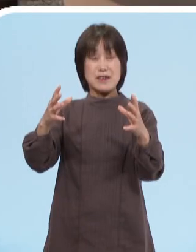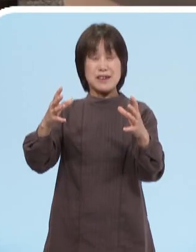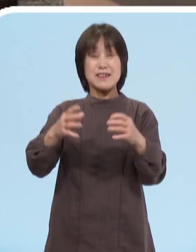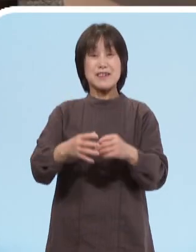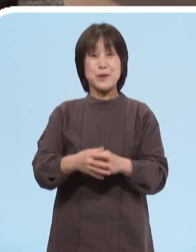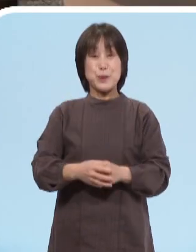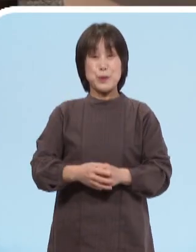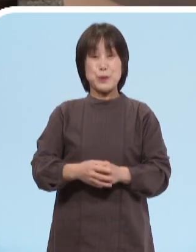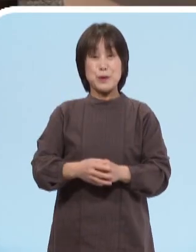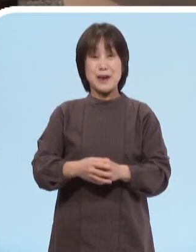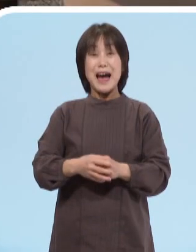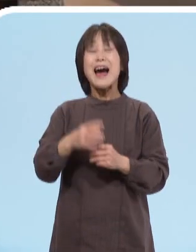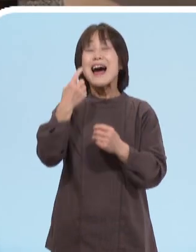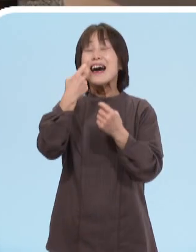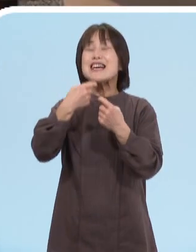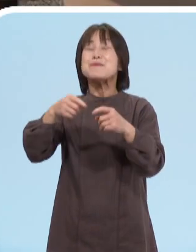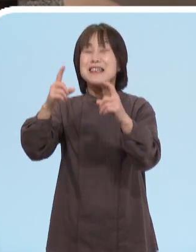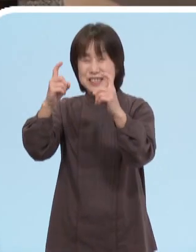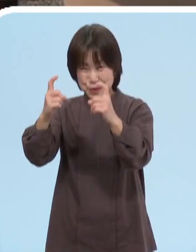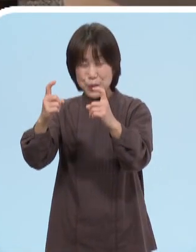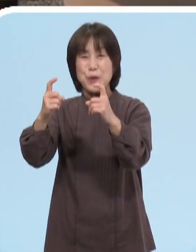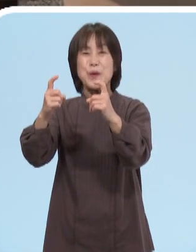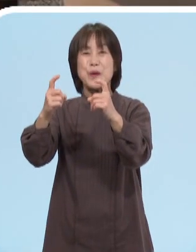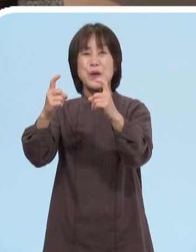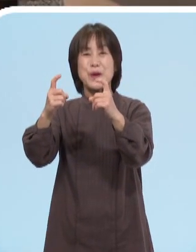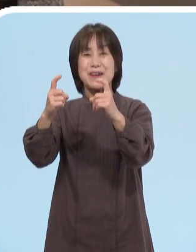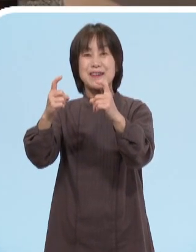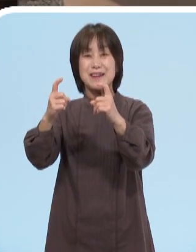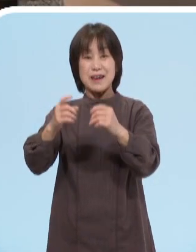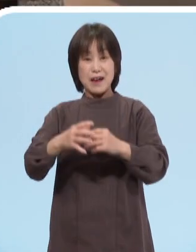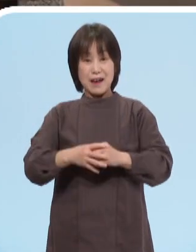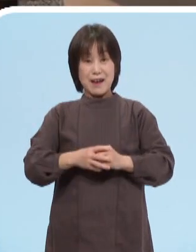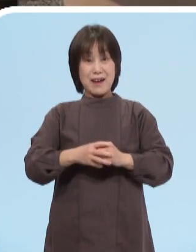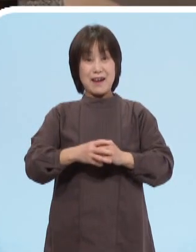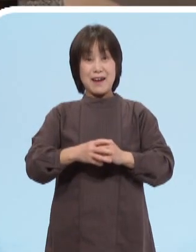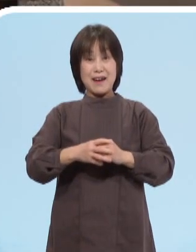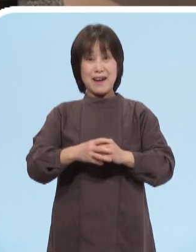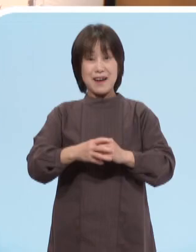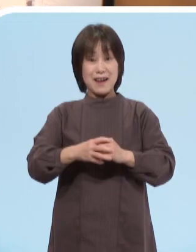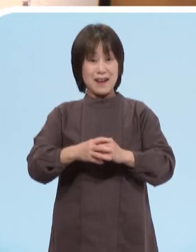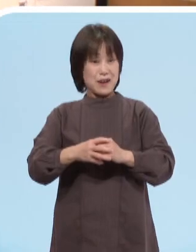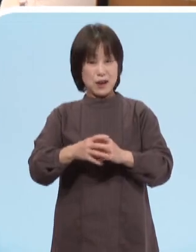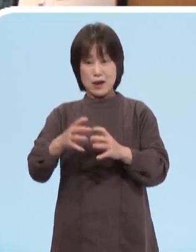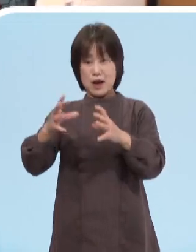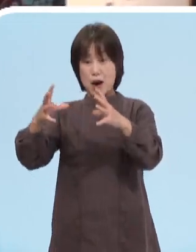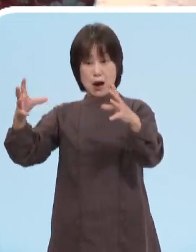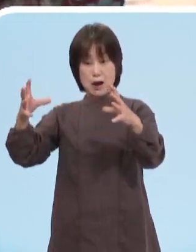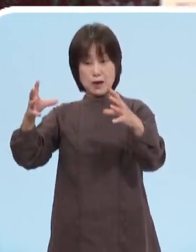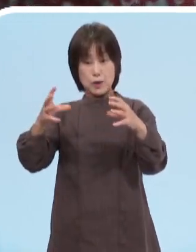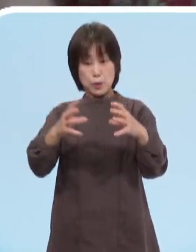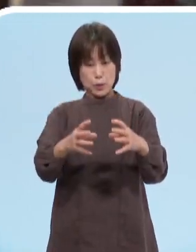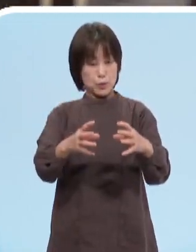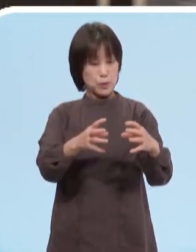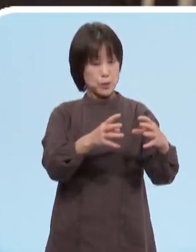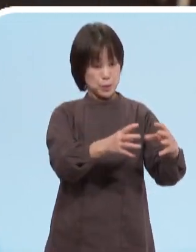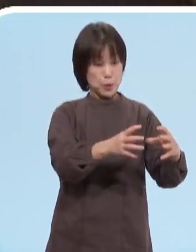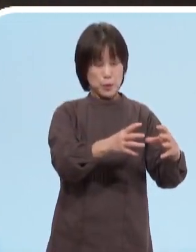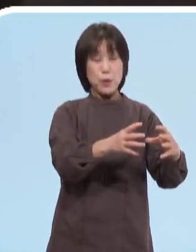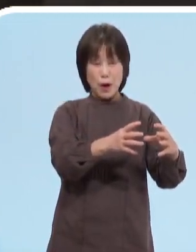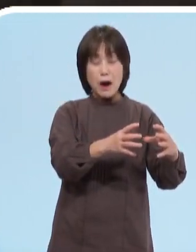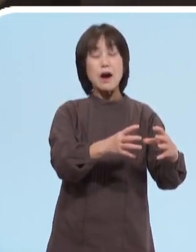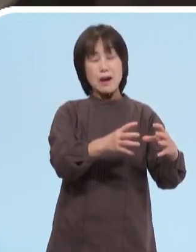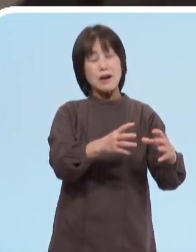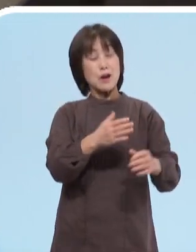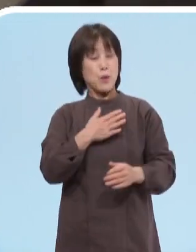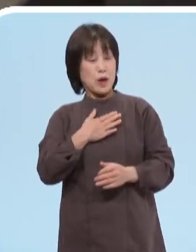ね、 姫路城やん。はい、あ、面白いな、これ並べたらこんだけ違いがありますよ。 そうです